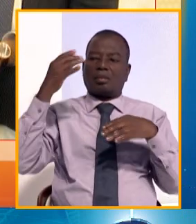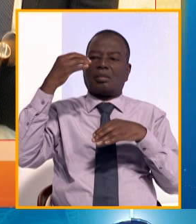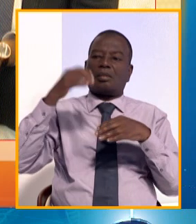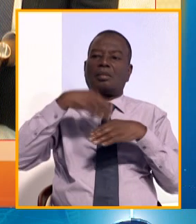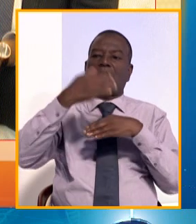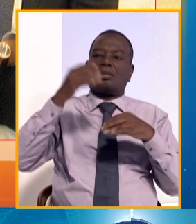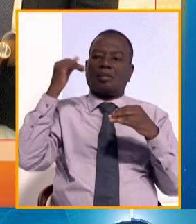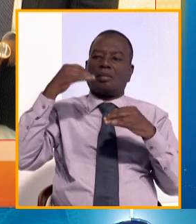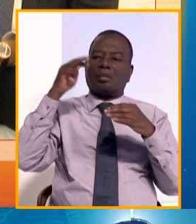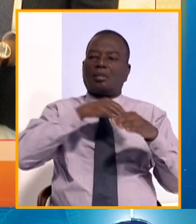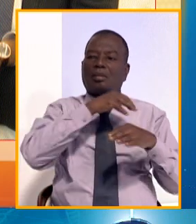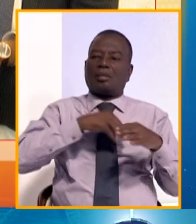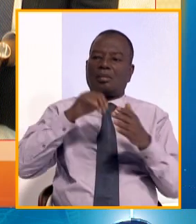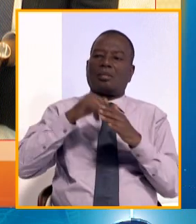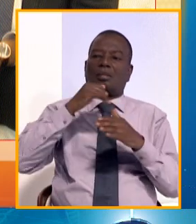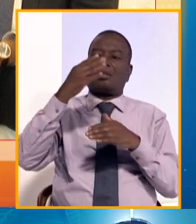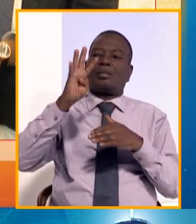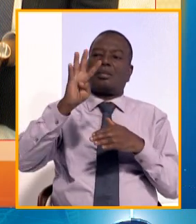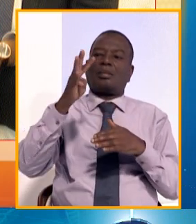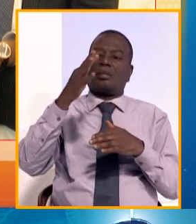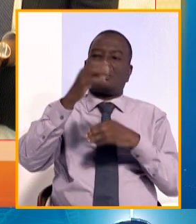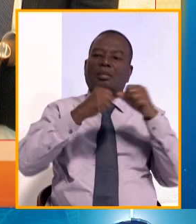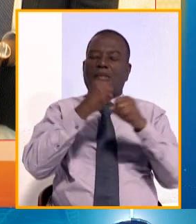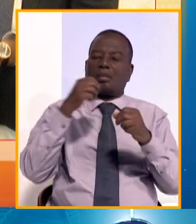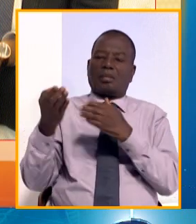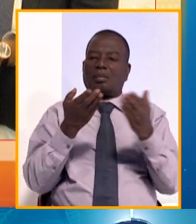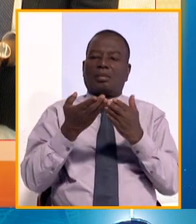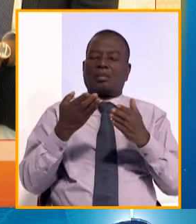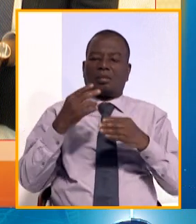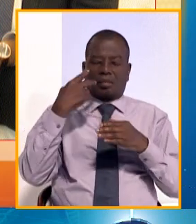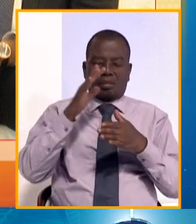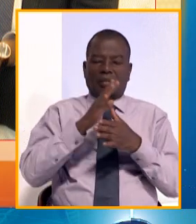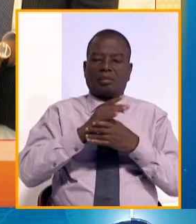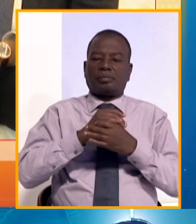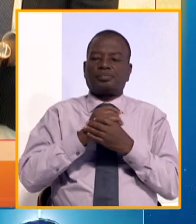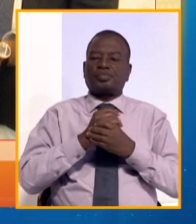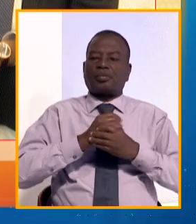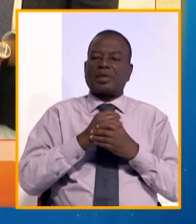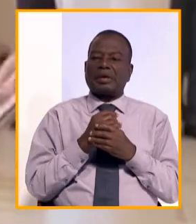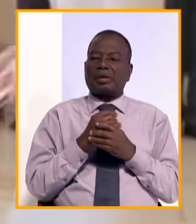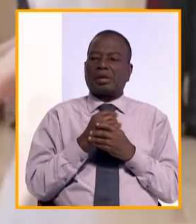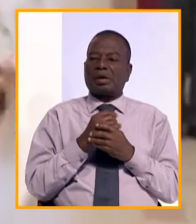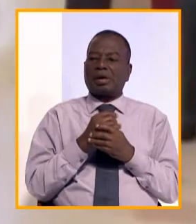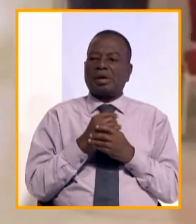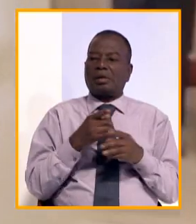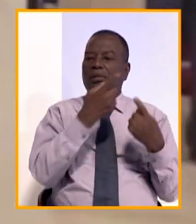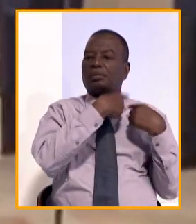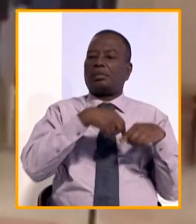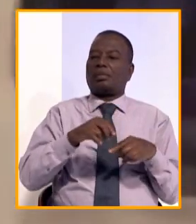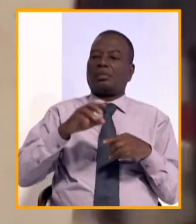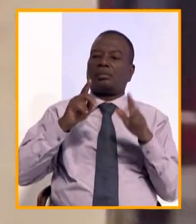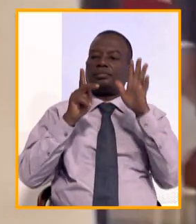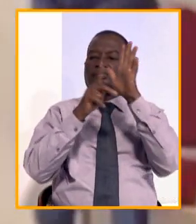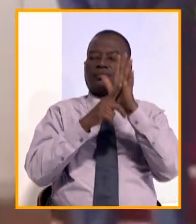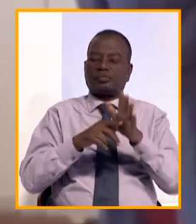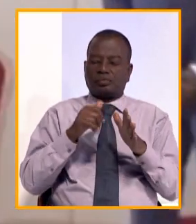sa mission après 4 ans de service. C'était en présence de Franck Kouadio, son compte-rendu. Depuis la